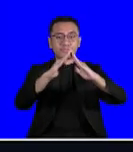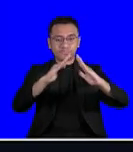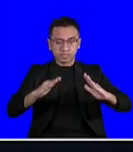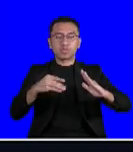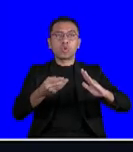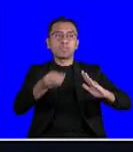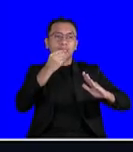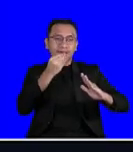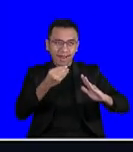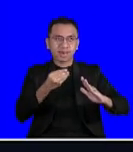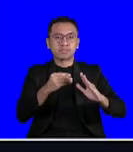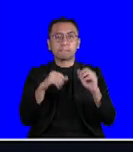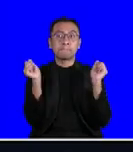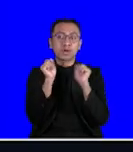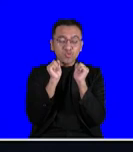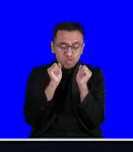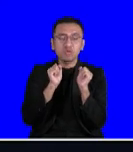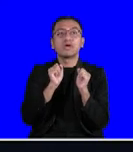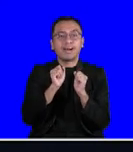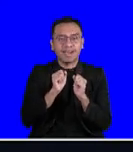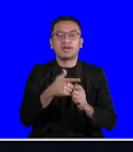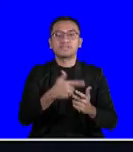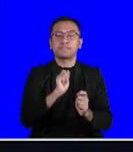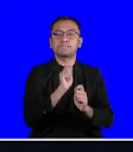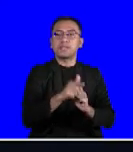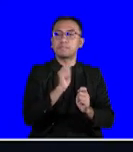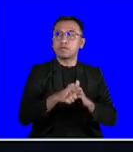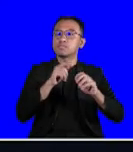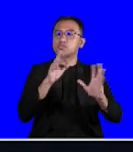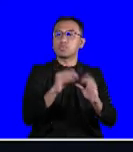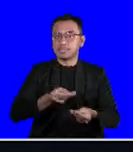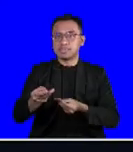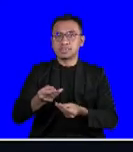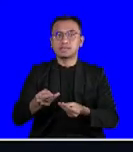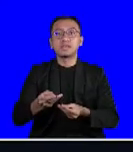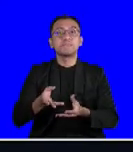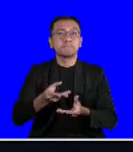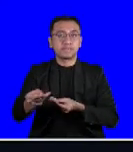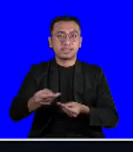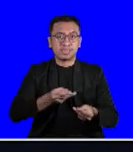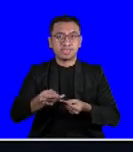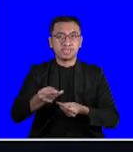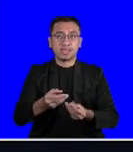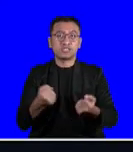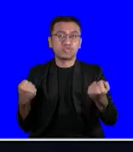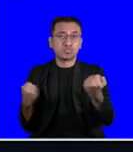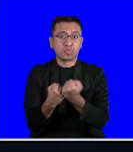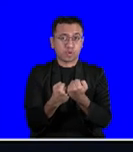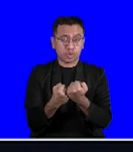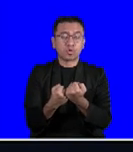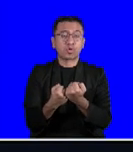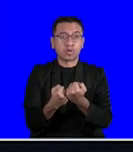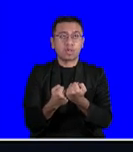meningkat ya. Karena selain praktis juga lebih murah ternyata. Nah, selain itu berbagai bisnis yang mensupport bisnis